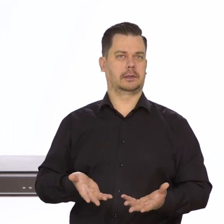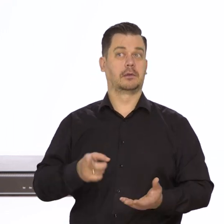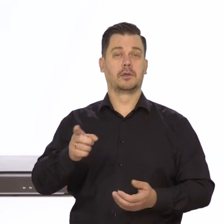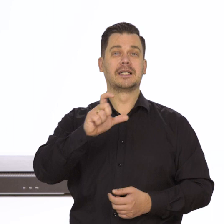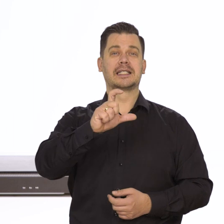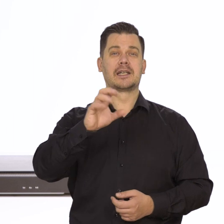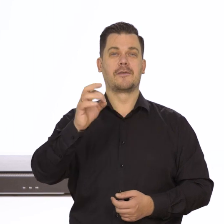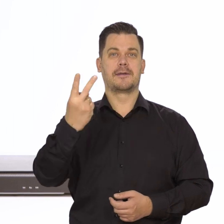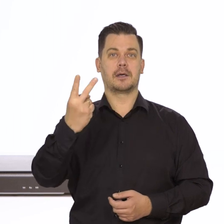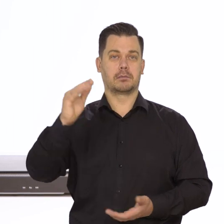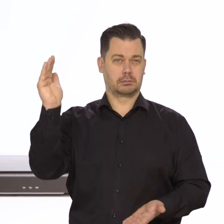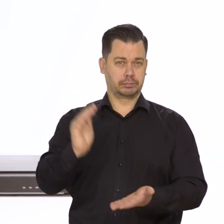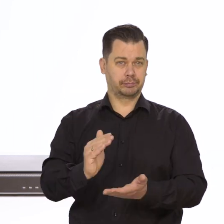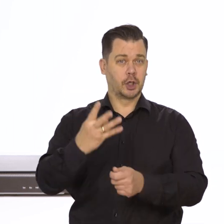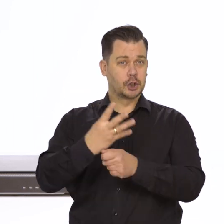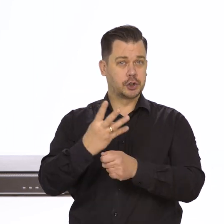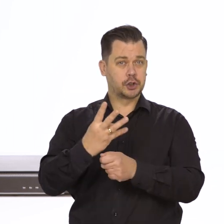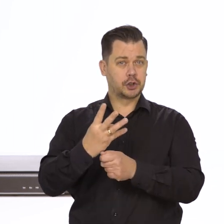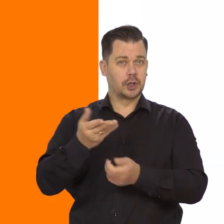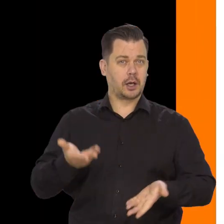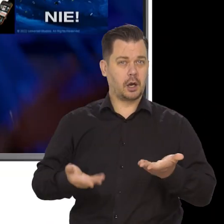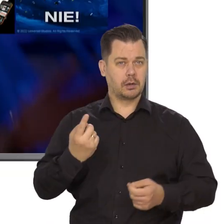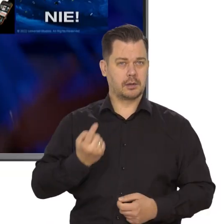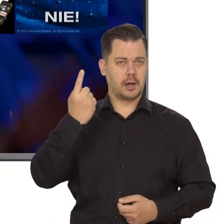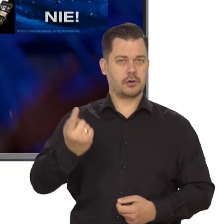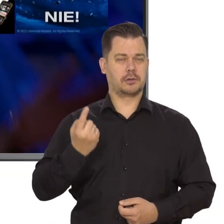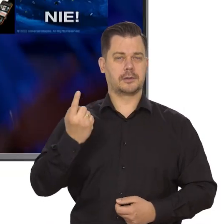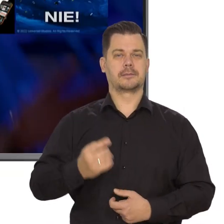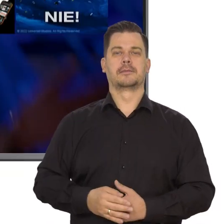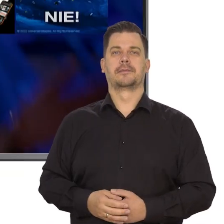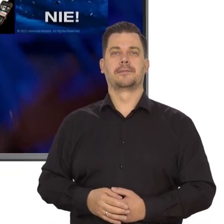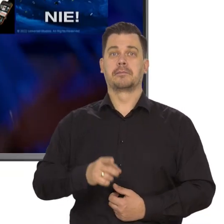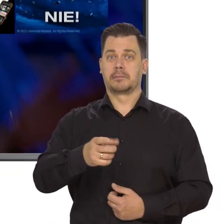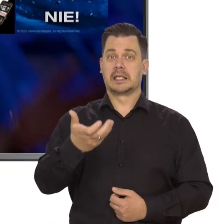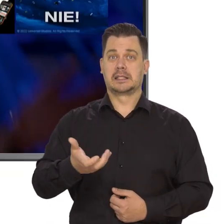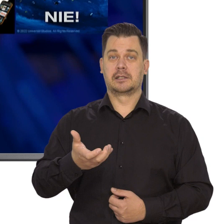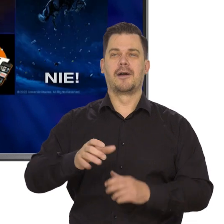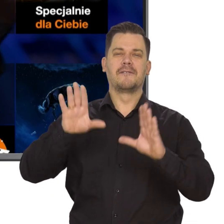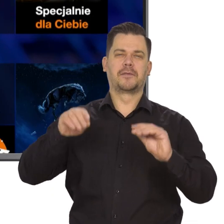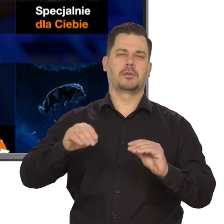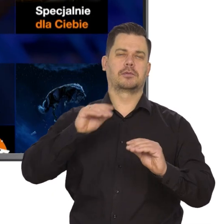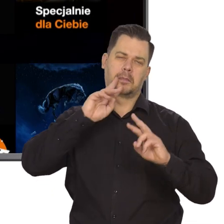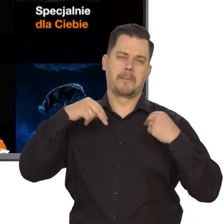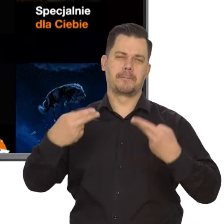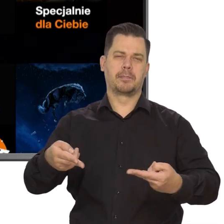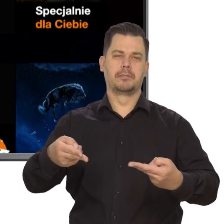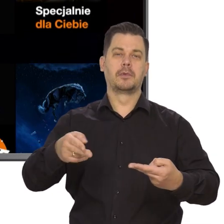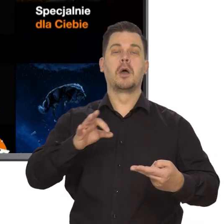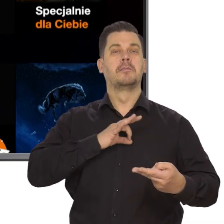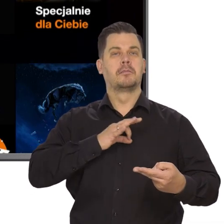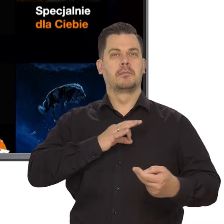emisję dwutlenku węgla o 40 kg rocznie. Jeśli chcesz wyłączyć ten tryb, wejdź w Moje